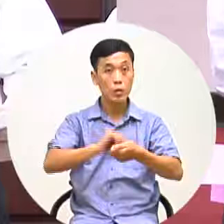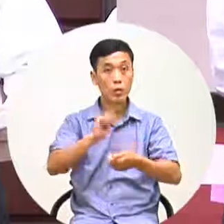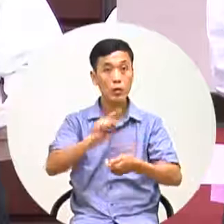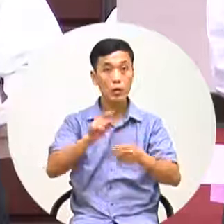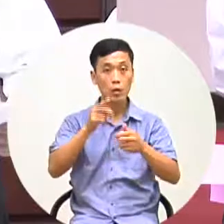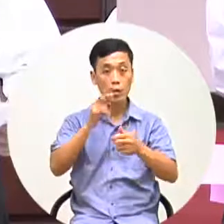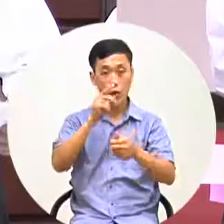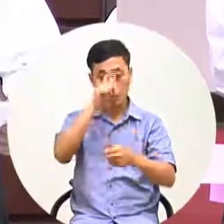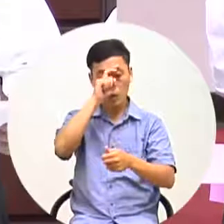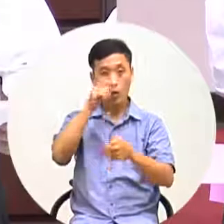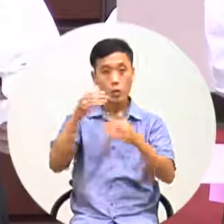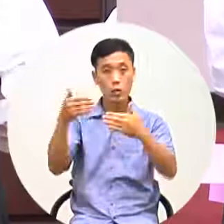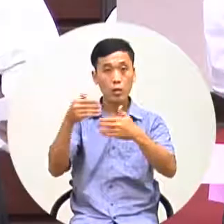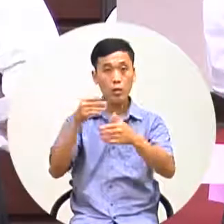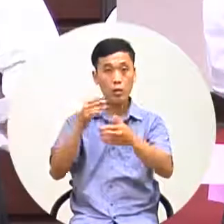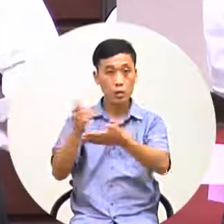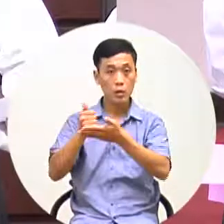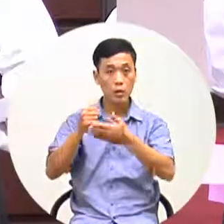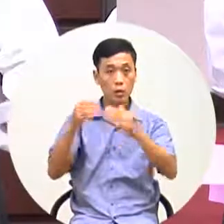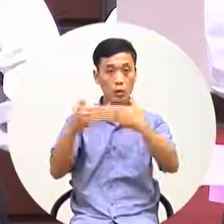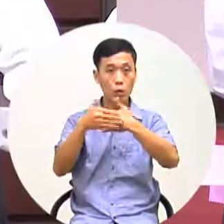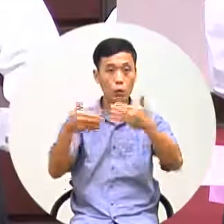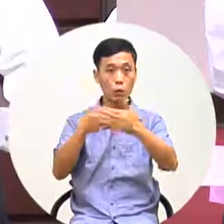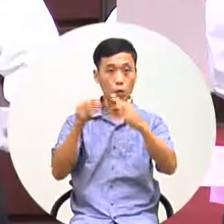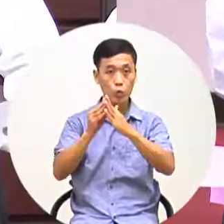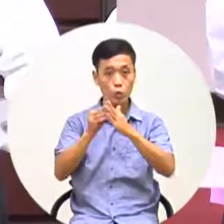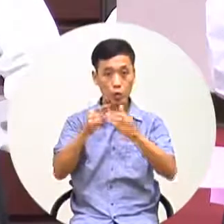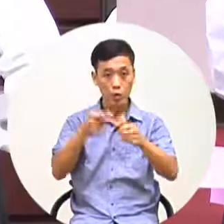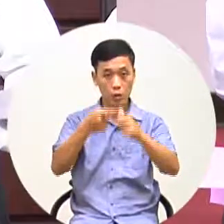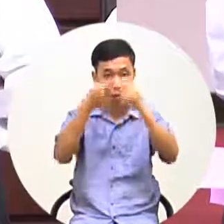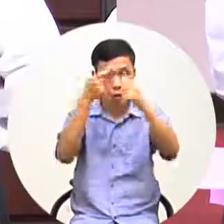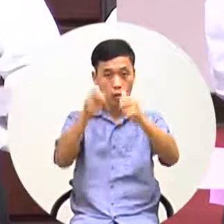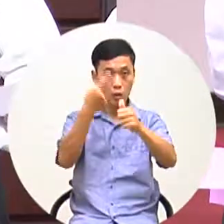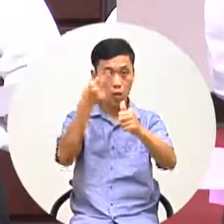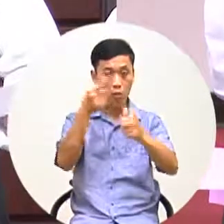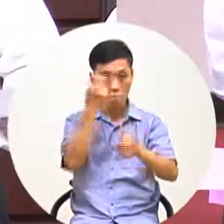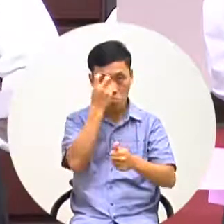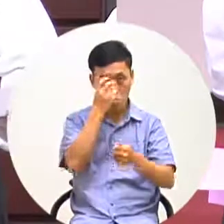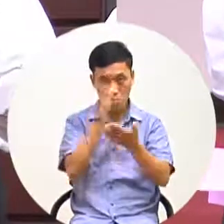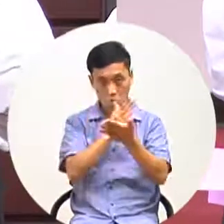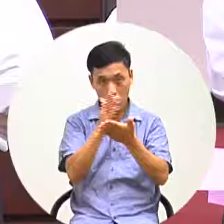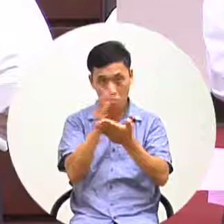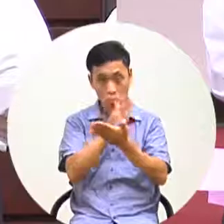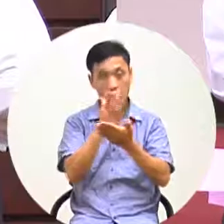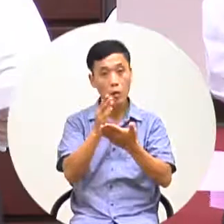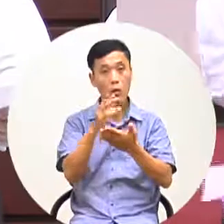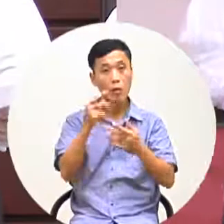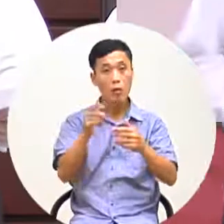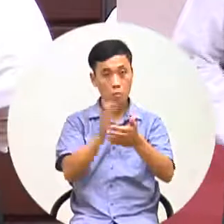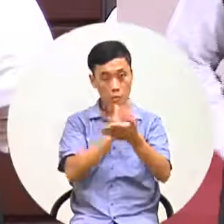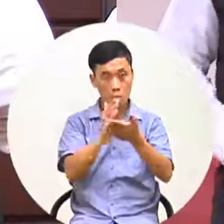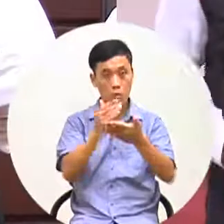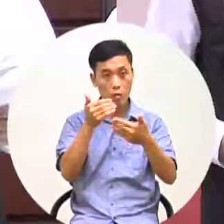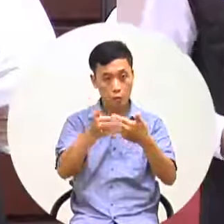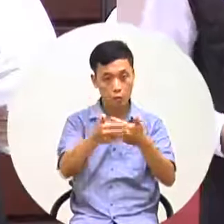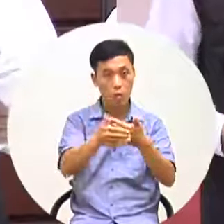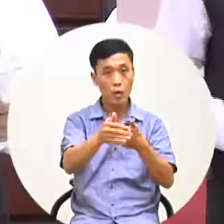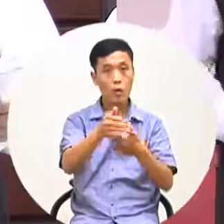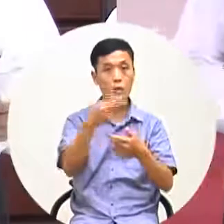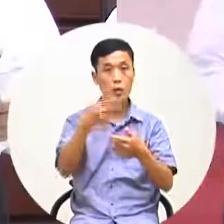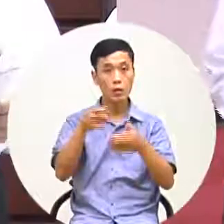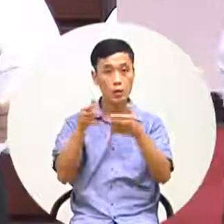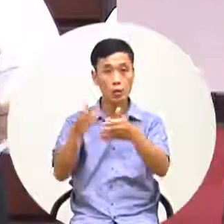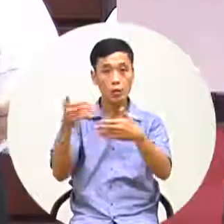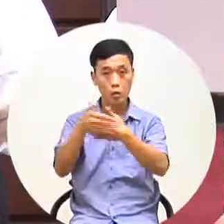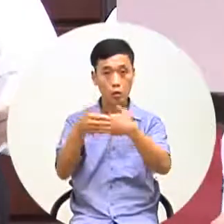估，在评估的当中，他也会先加强来做一个交通改善的设施。啊，这个部